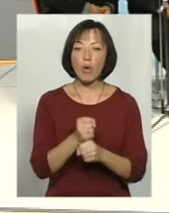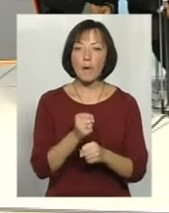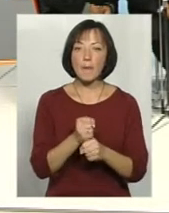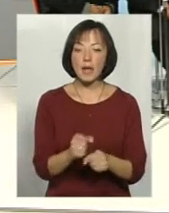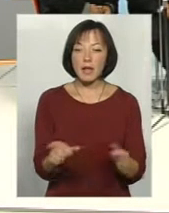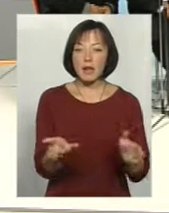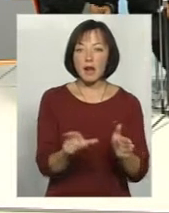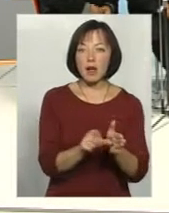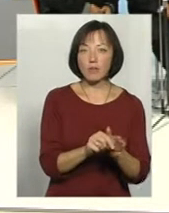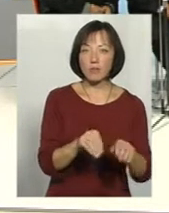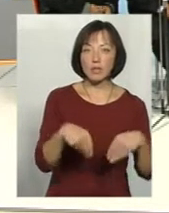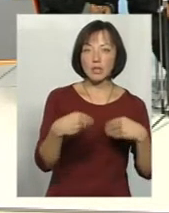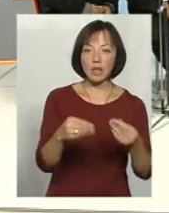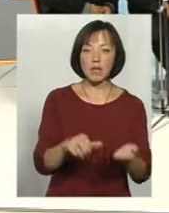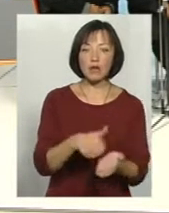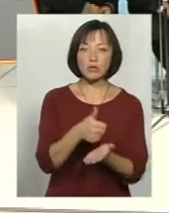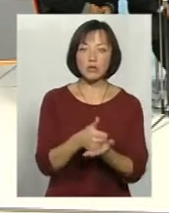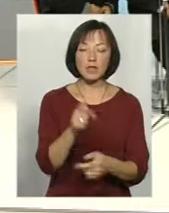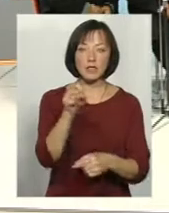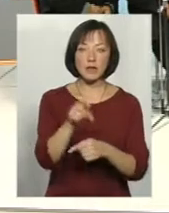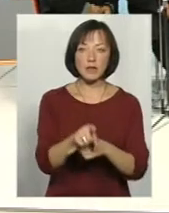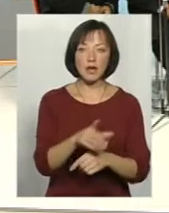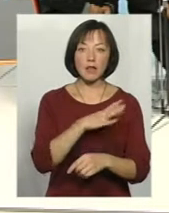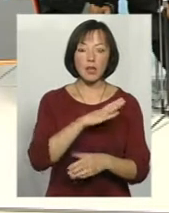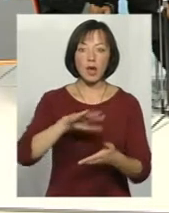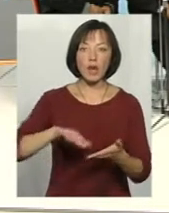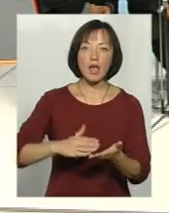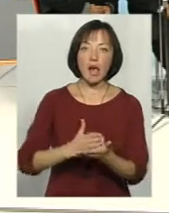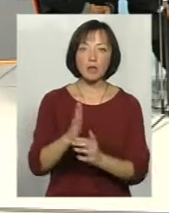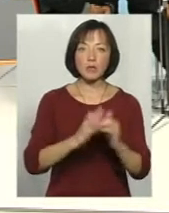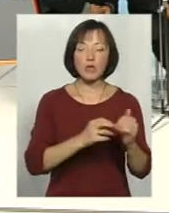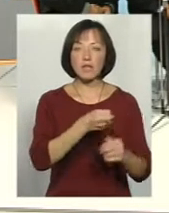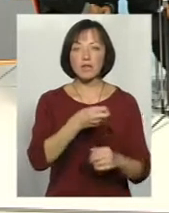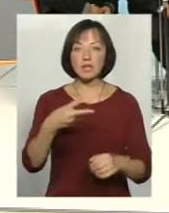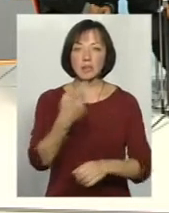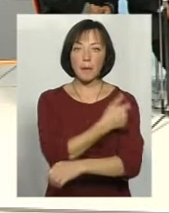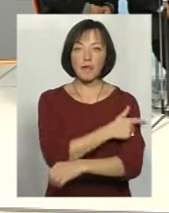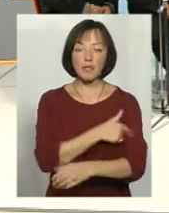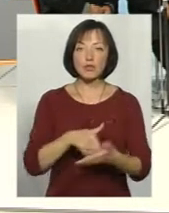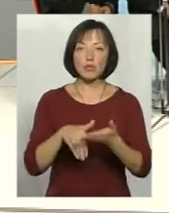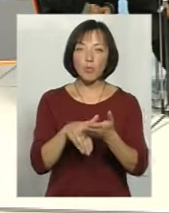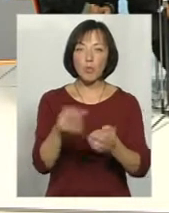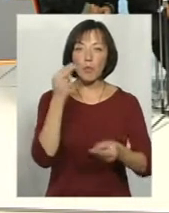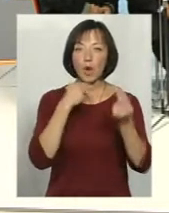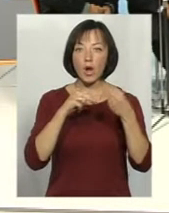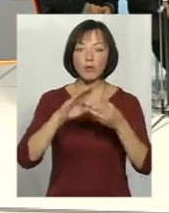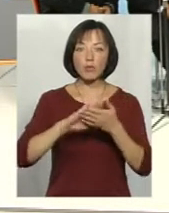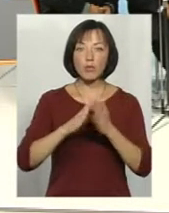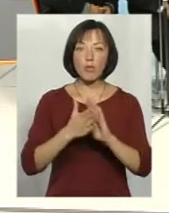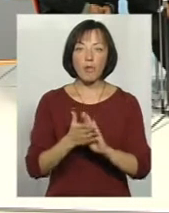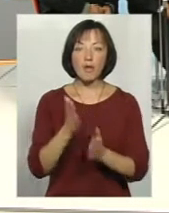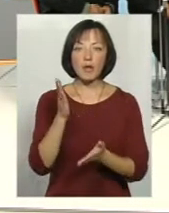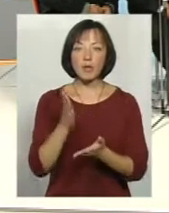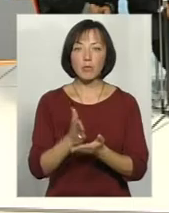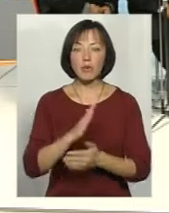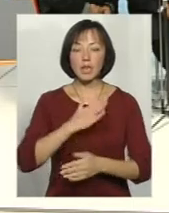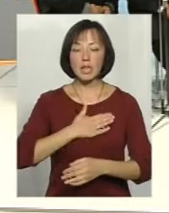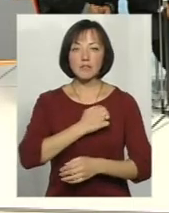паралельно, разом з наданням, основна наша задача – якісної професійної медичної допомоги, ми покращили умови перебування